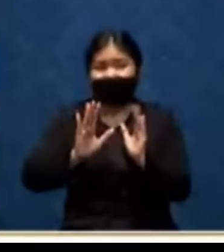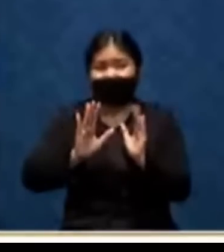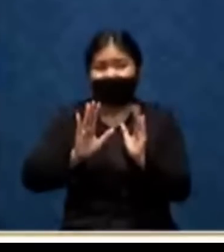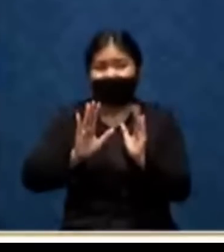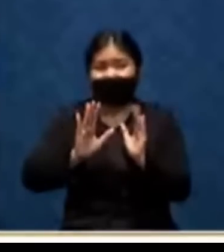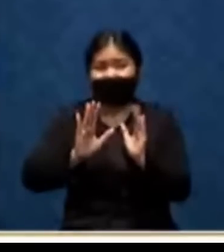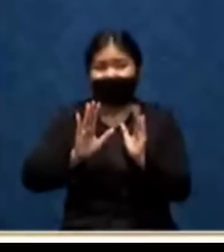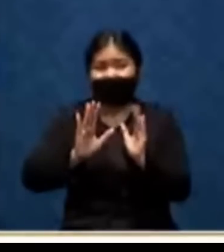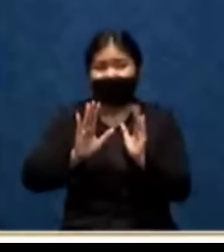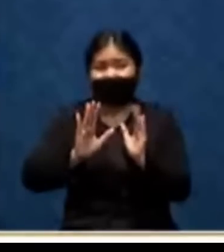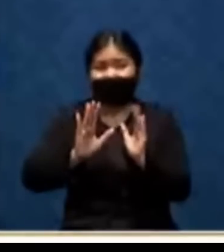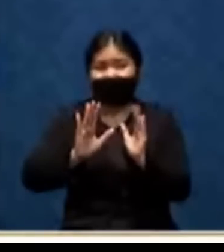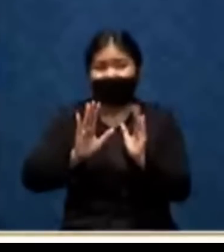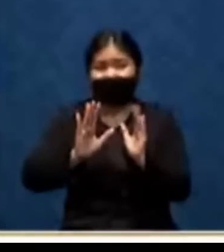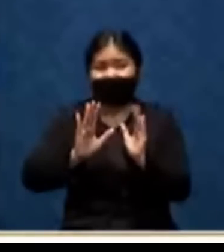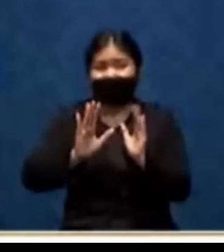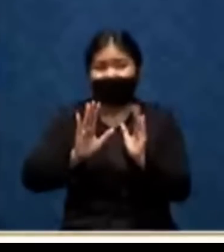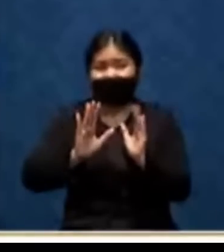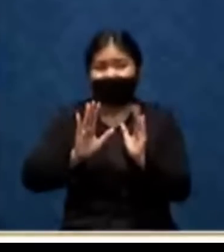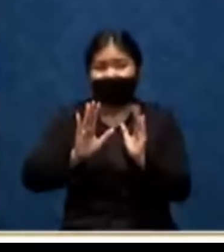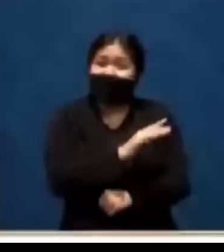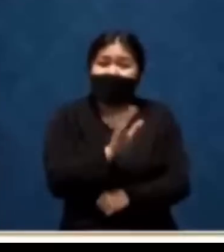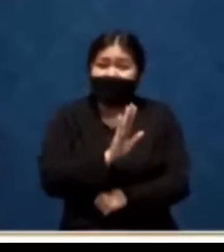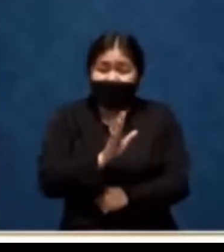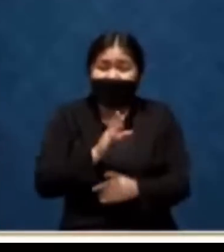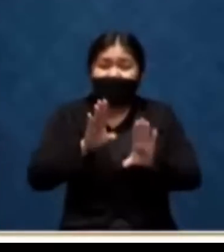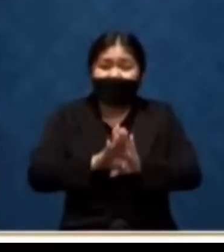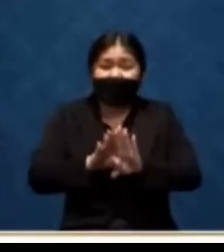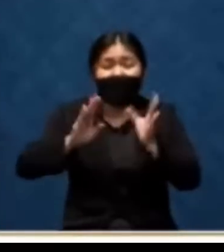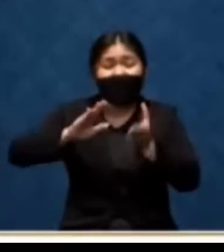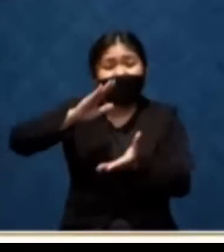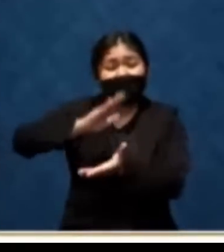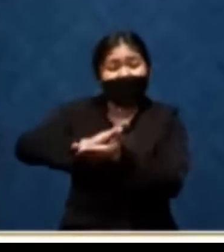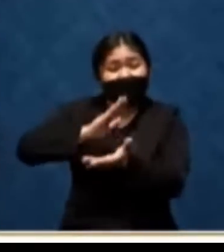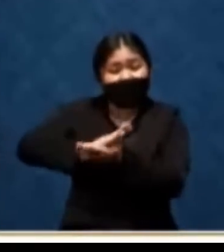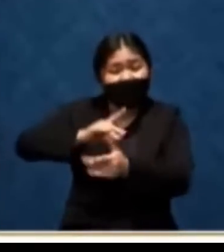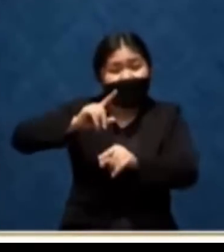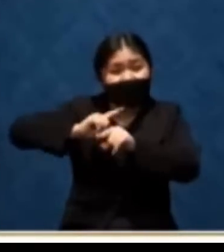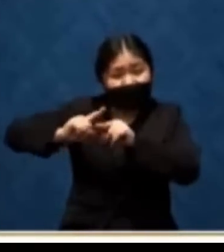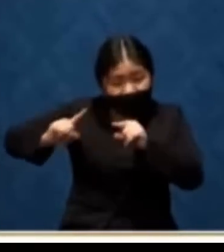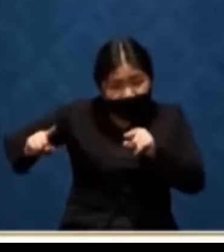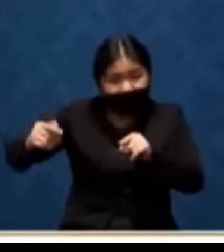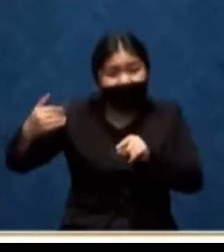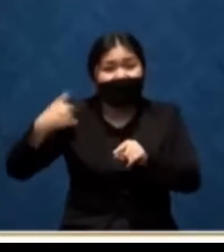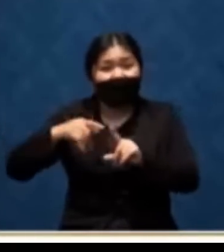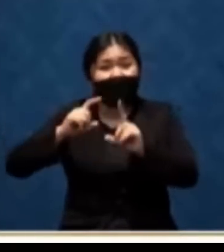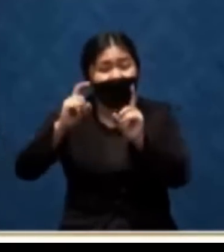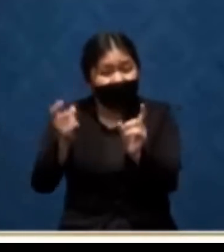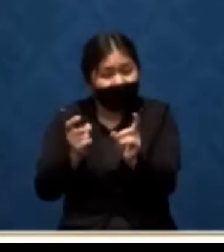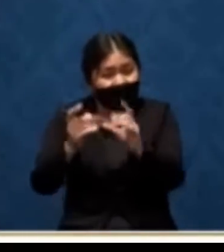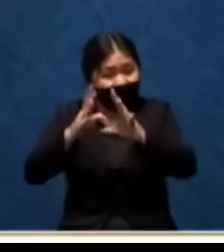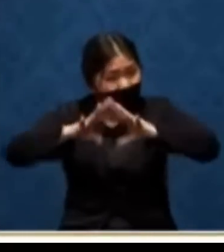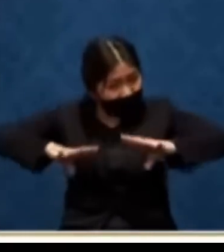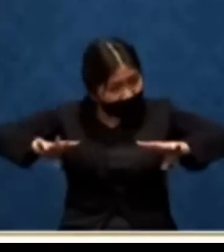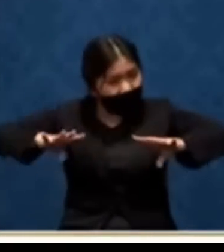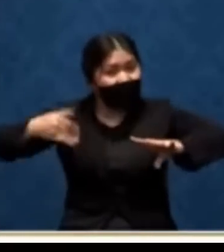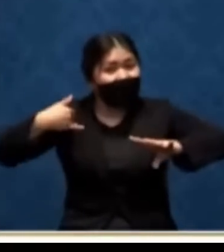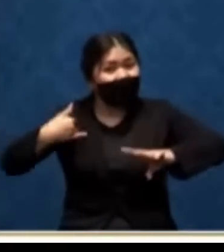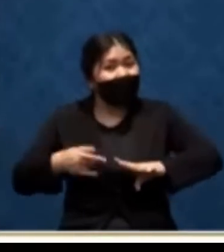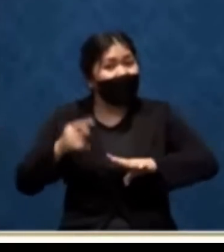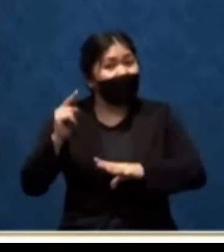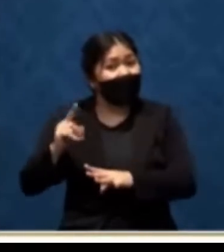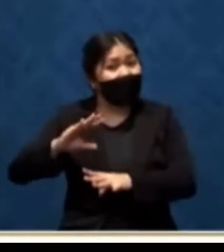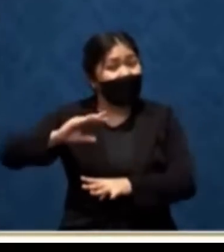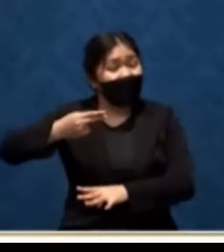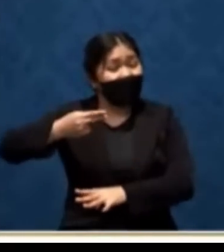มนี้เท่านั้นครับยังมีในการเปิดโรงเรียนธุรกิจเอเชียนสตาร์วงเล็บอาเซียนที่หยูซิน